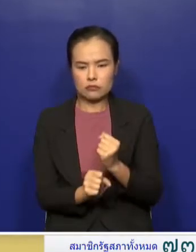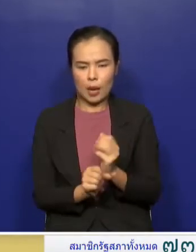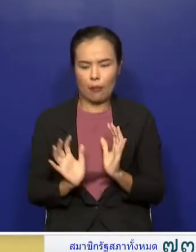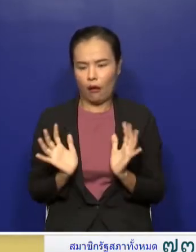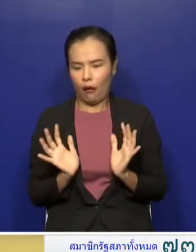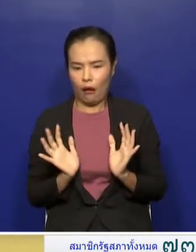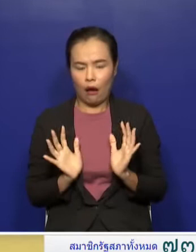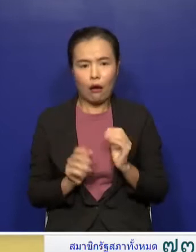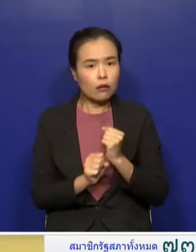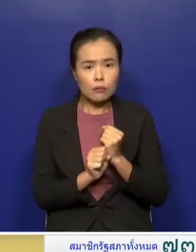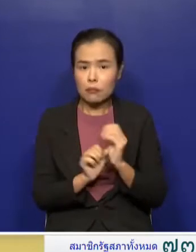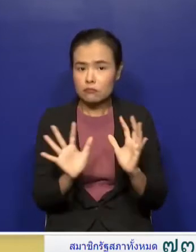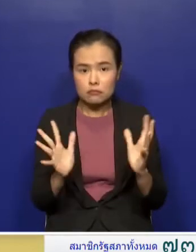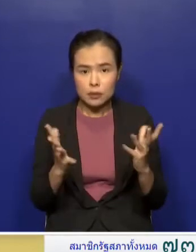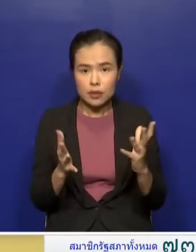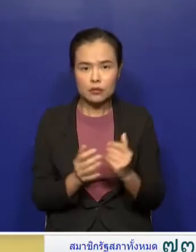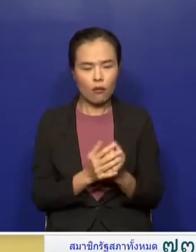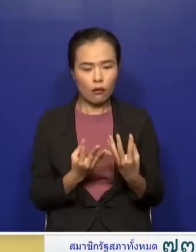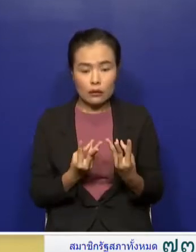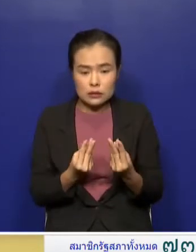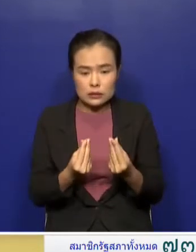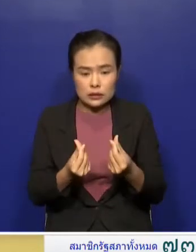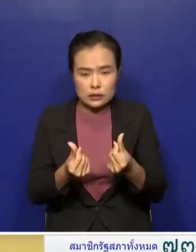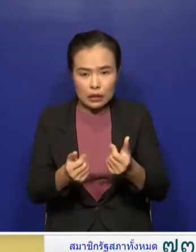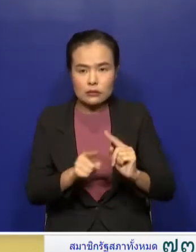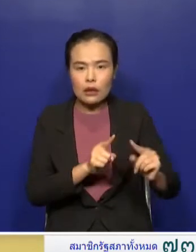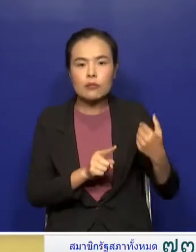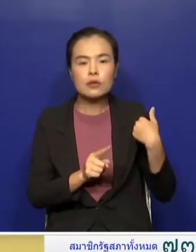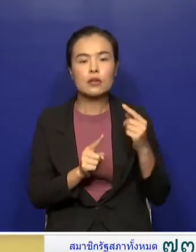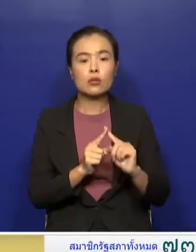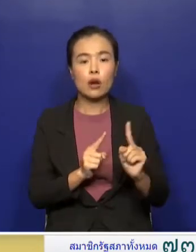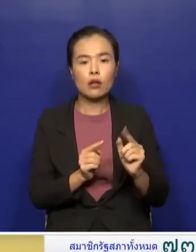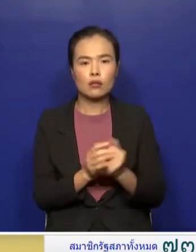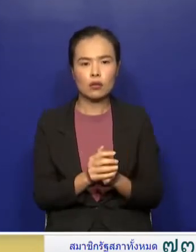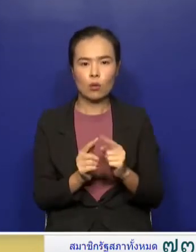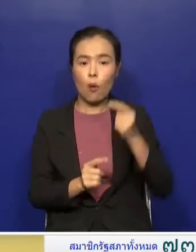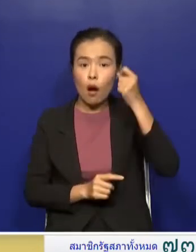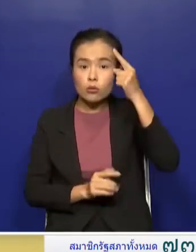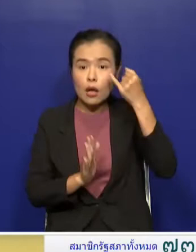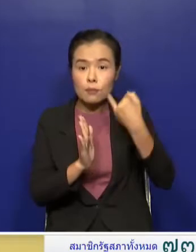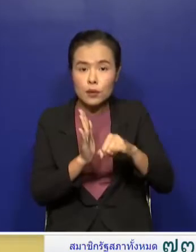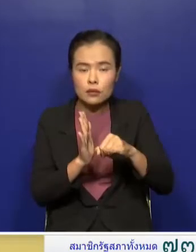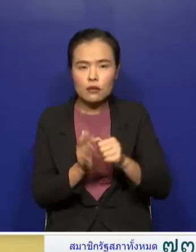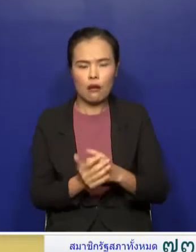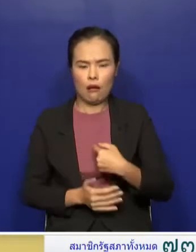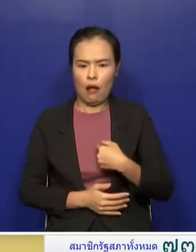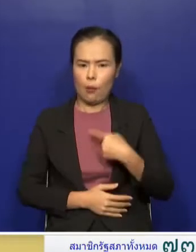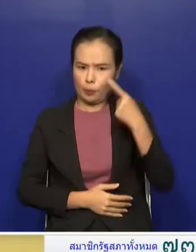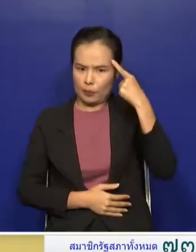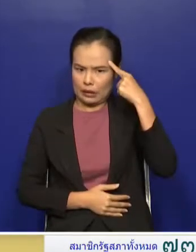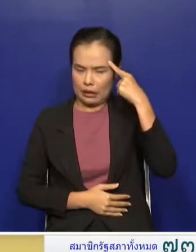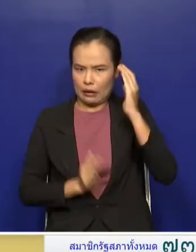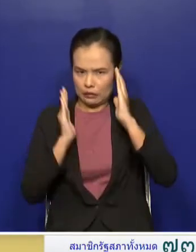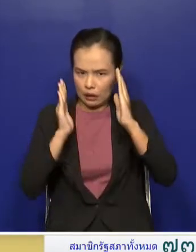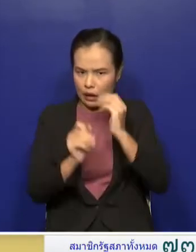รอบคอบเกินไปเนี่ยมันก็ทำให้เกิดการเข้าใจผิดได้ว่าเรามีเจตนาอะไรแต่